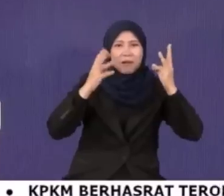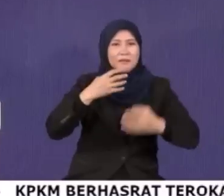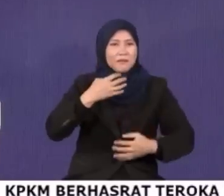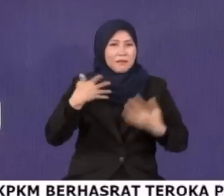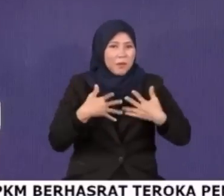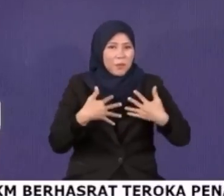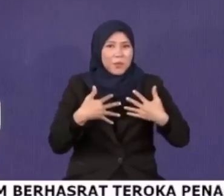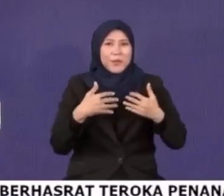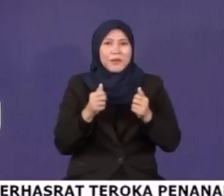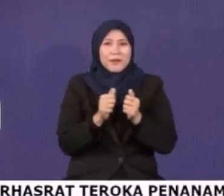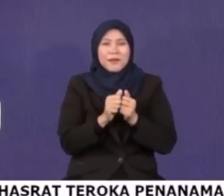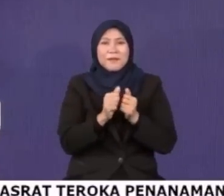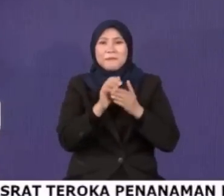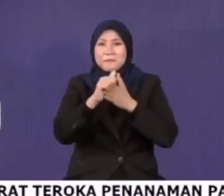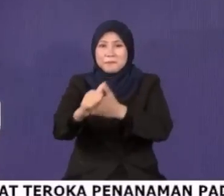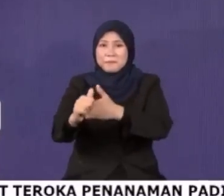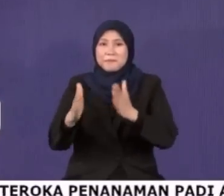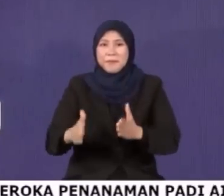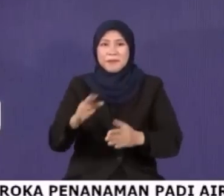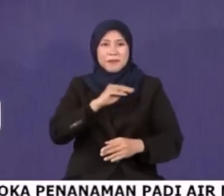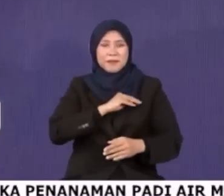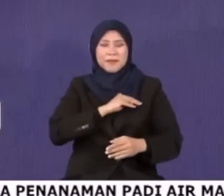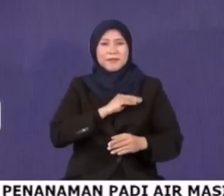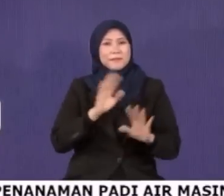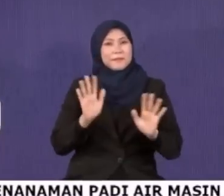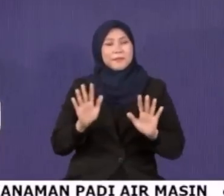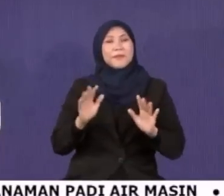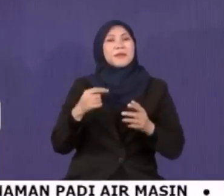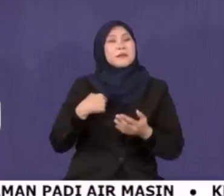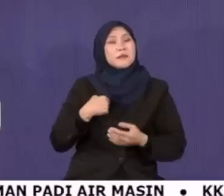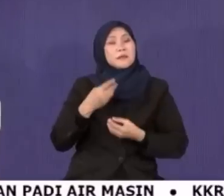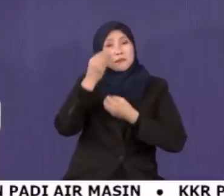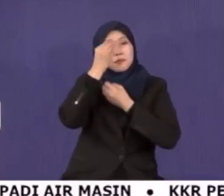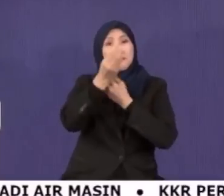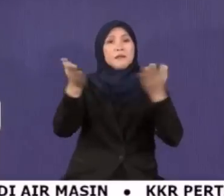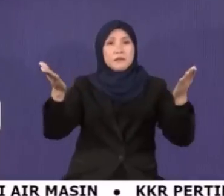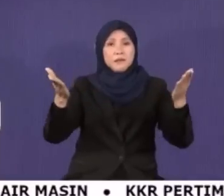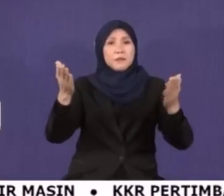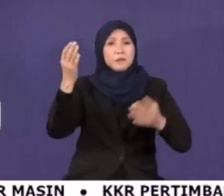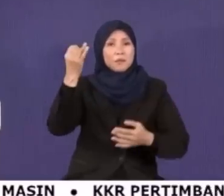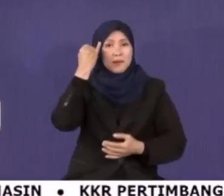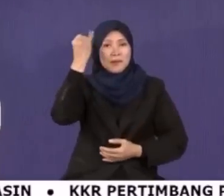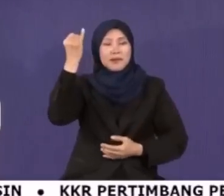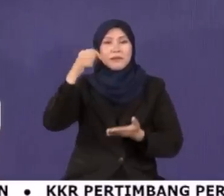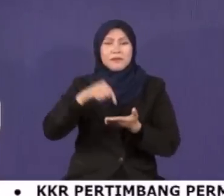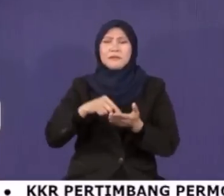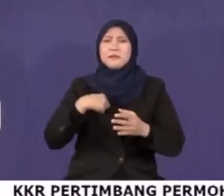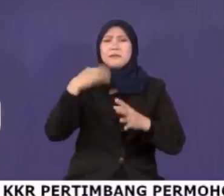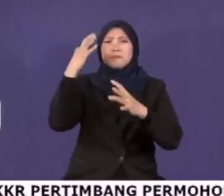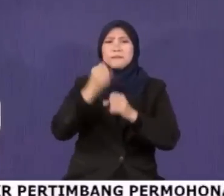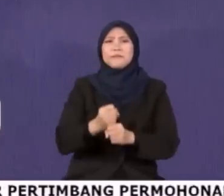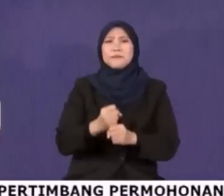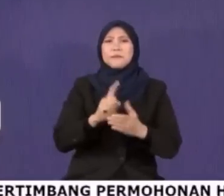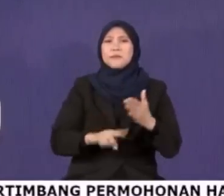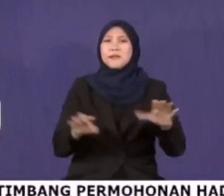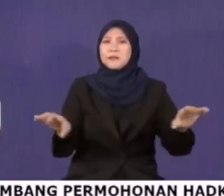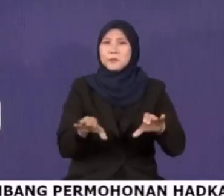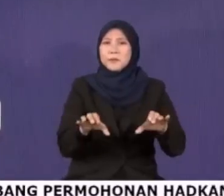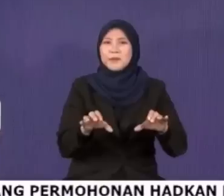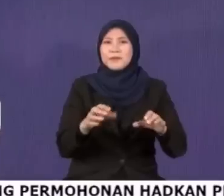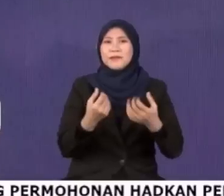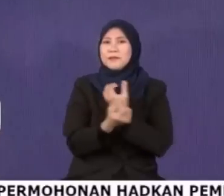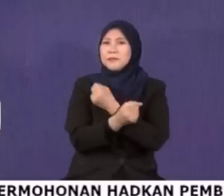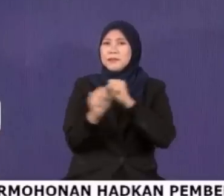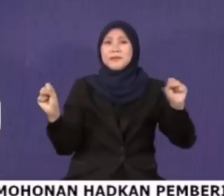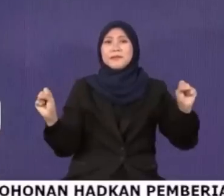di kalangan pimpinan saya lontarkan saya yakin apa yang kita lakukan dan Saya